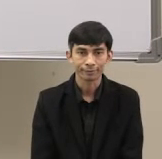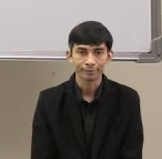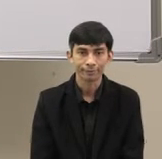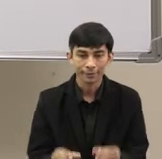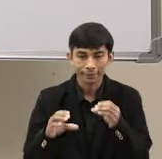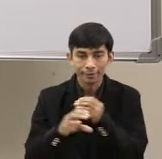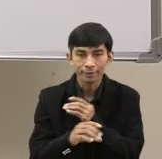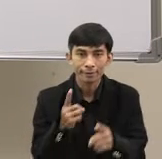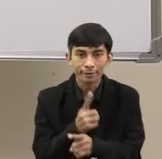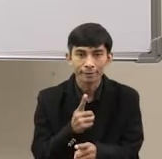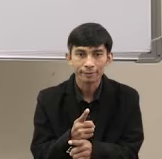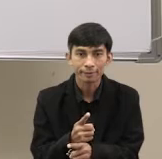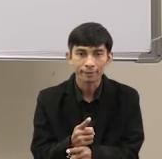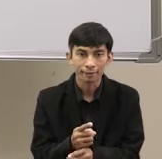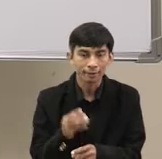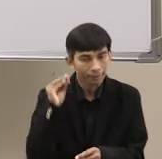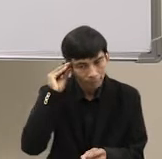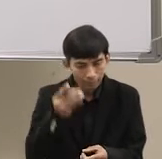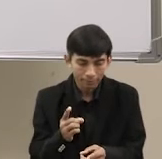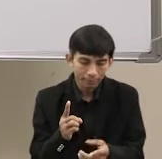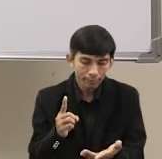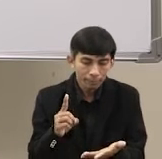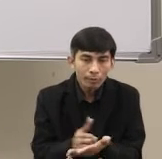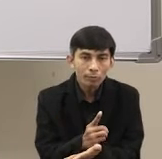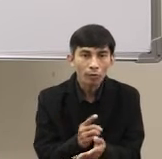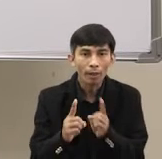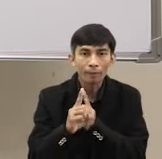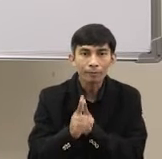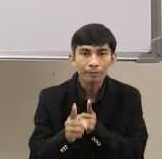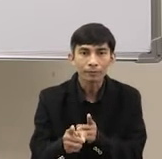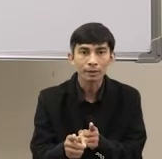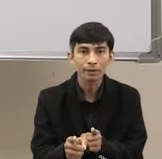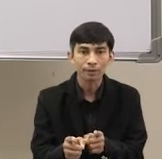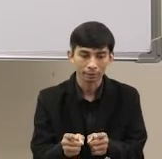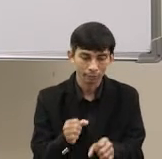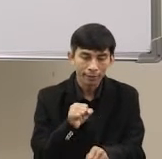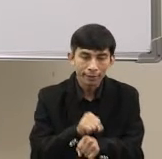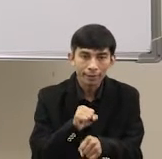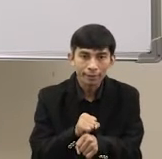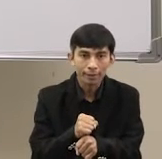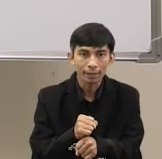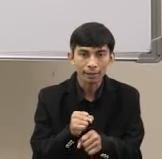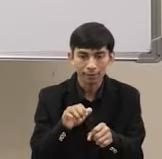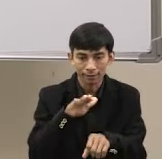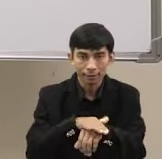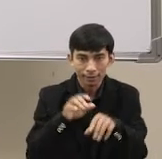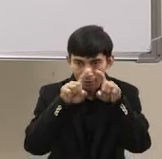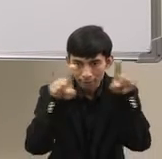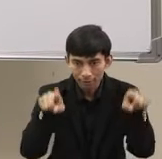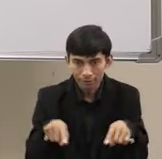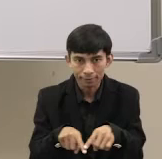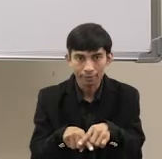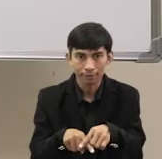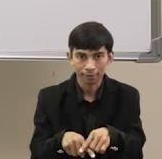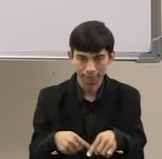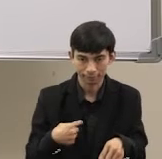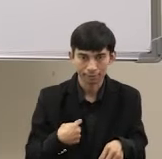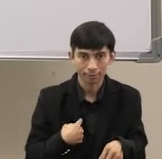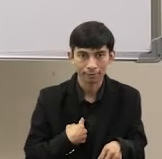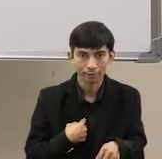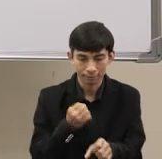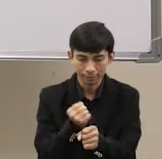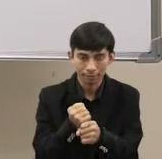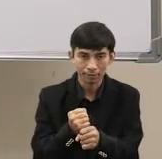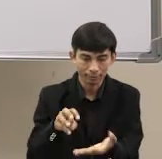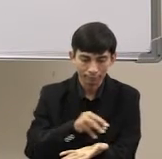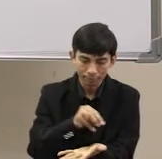hời. Chẳng đam bây tiên tuột trầm lời. Chù mùi nâng cách ca rồi bà con nè lưu cà đá chân uốn. Nè cụ nâng thơ bà màn vị thi nè